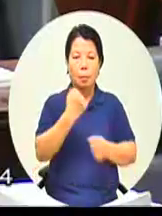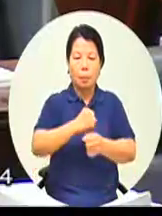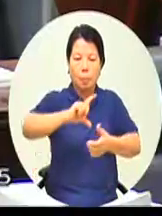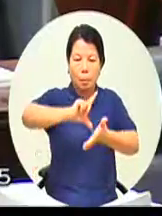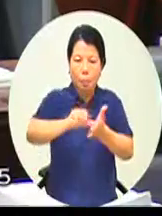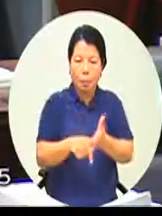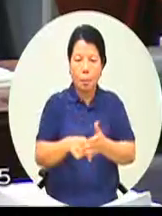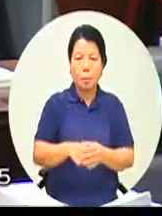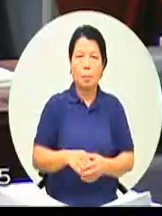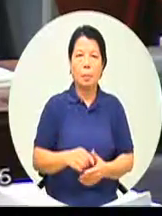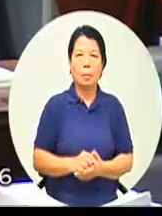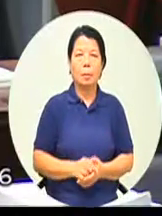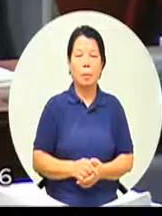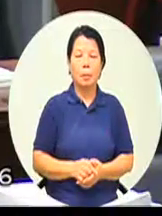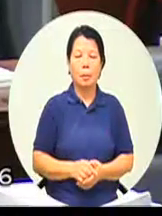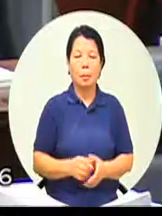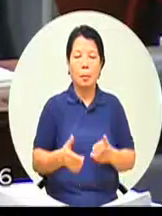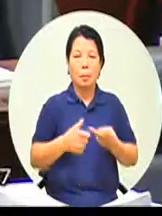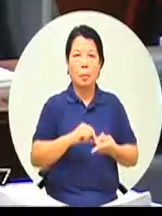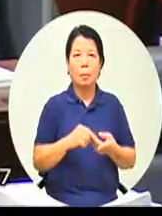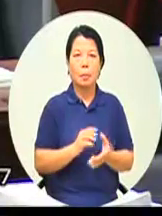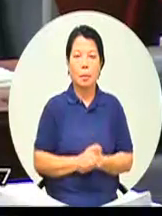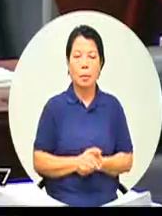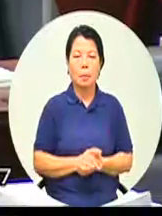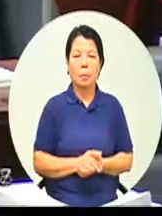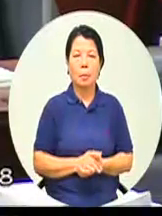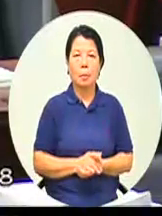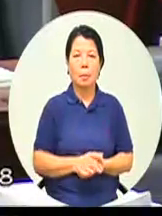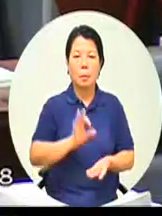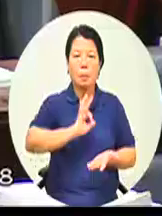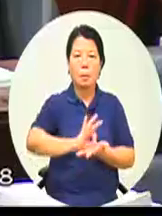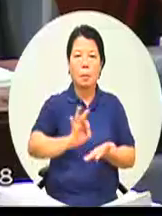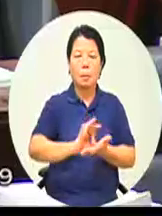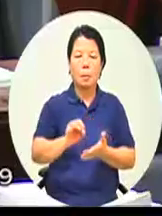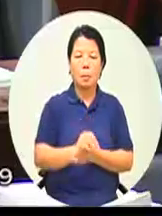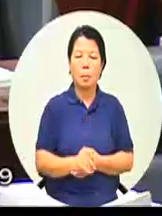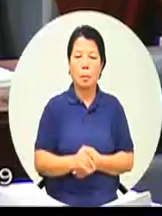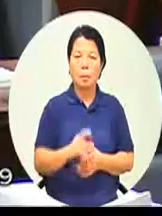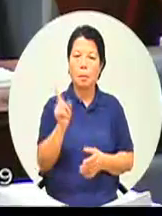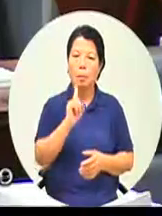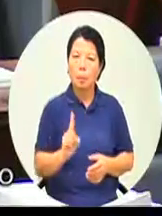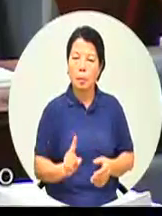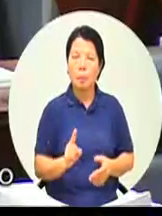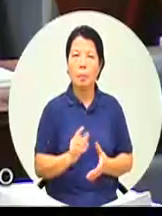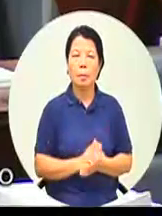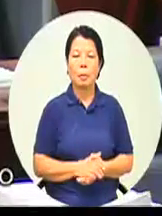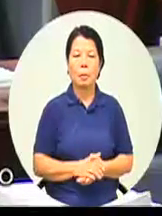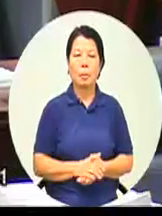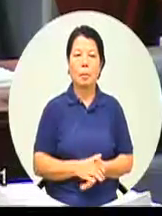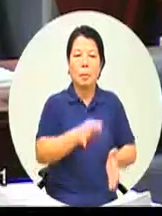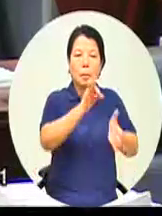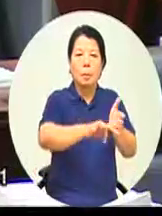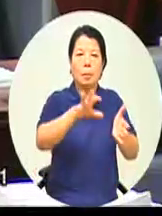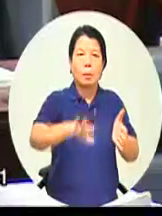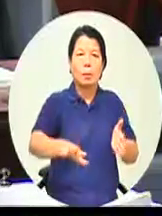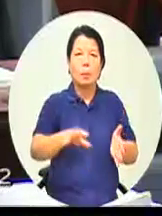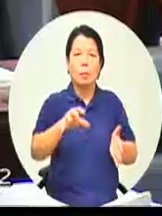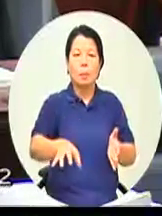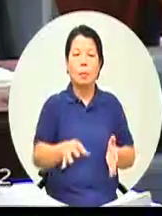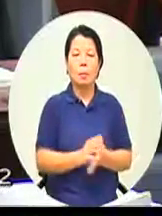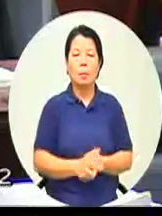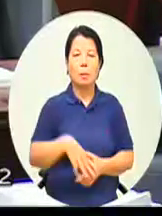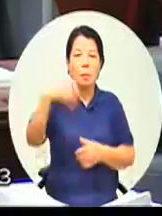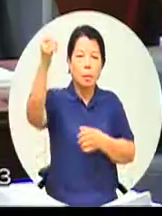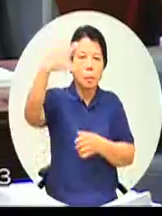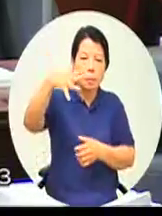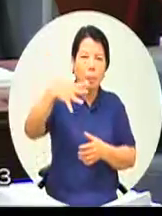上哦，以及我们看用一些场合吼、哦，像啊球场的用球场的照明